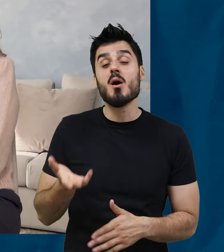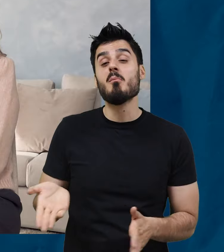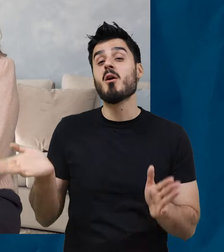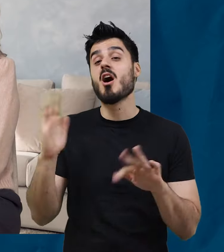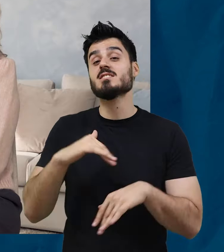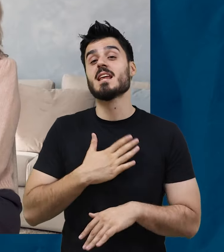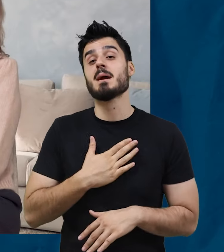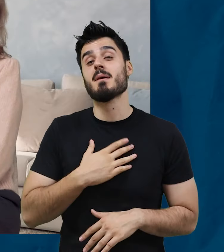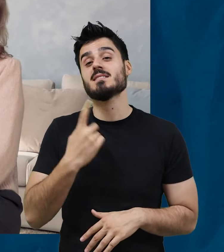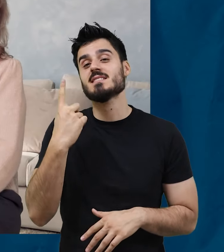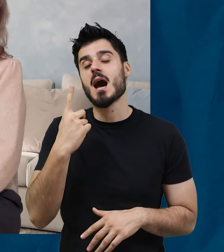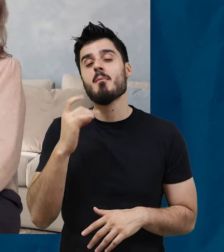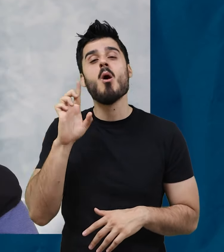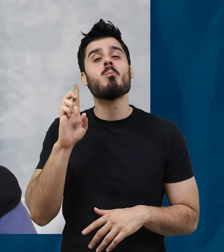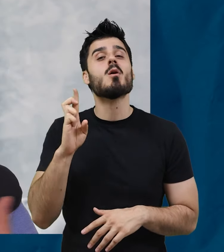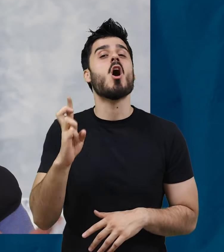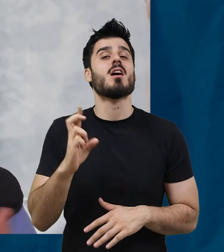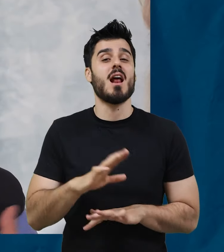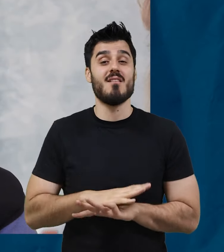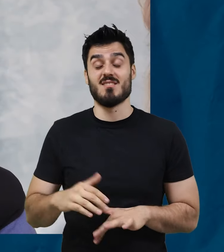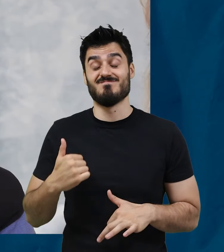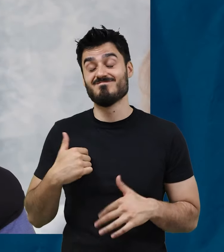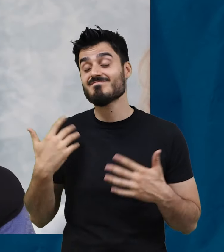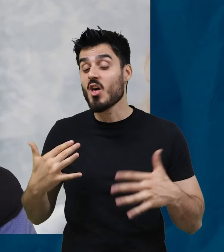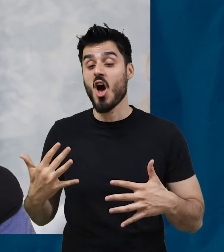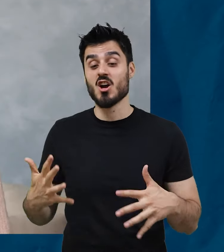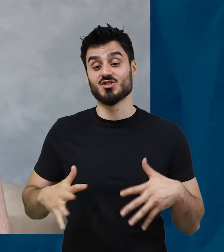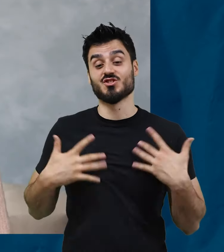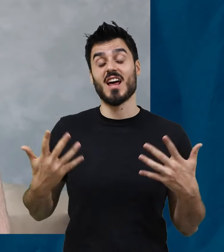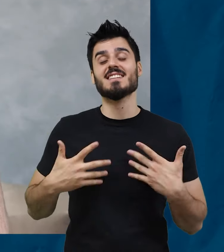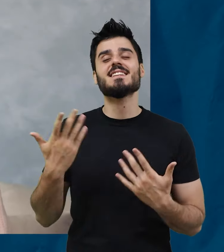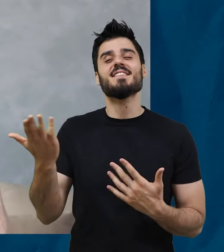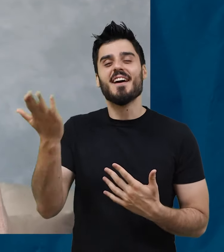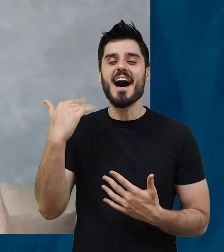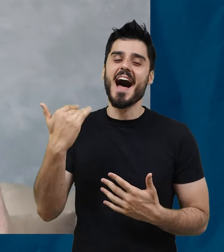И аз съм много щастлив, че имам добра биография.